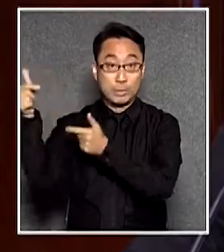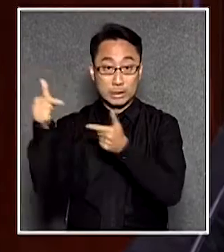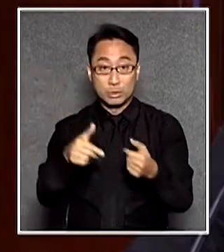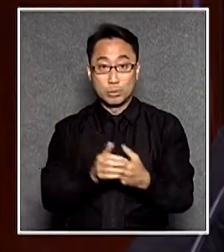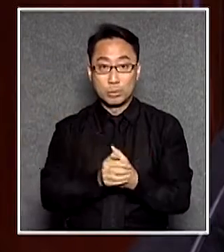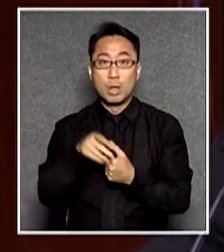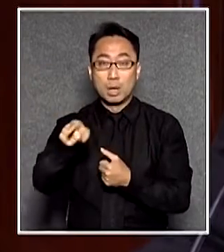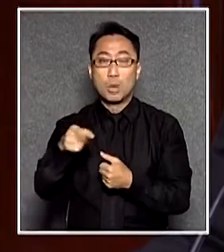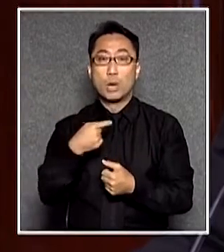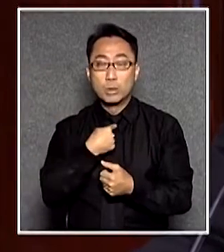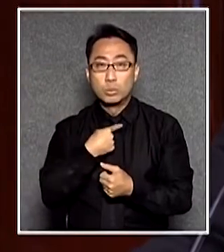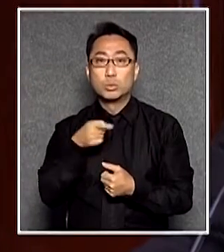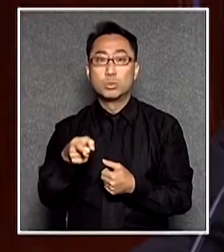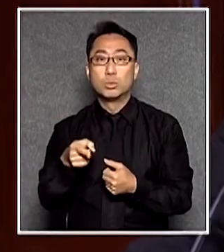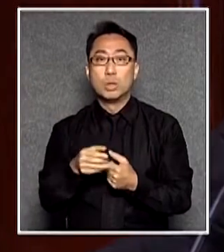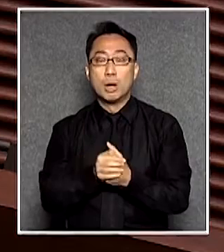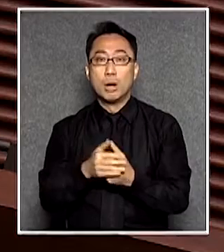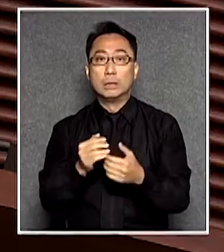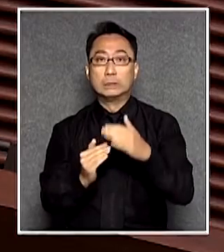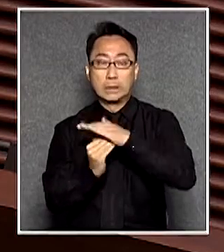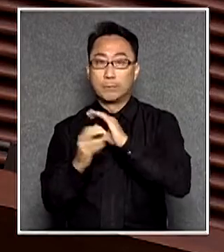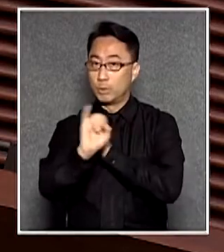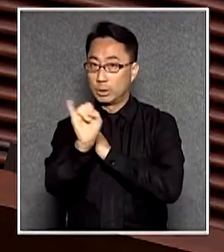容許喺呢個時候暫停會議。